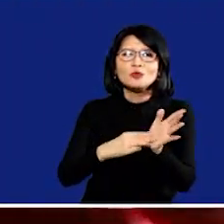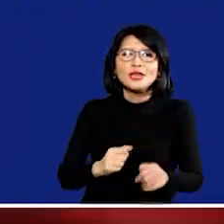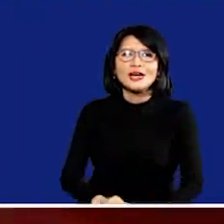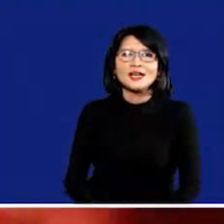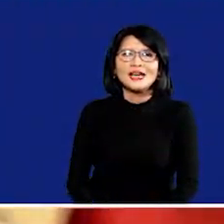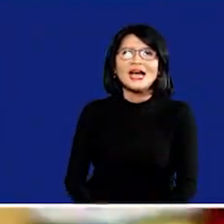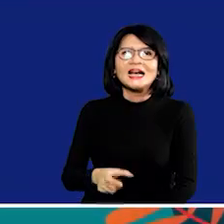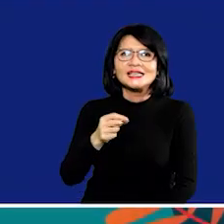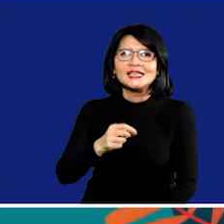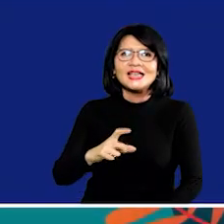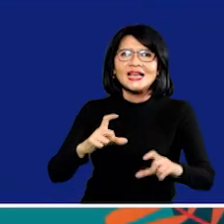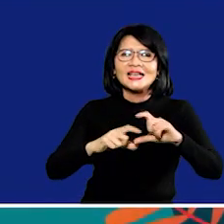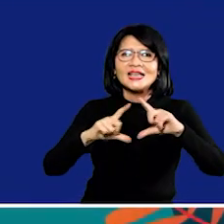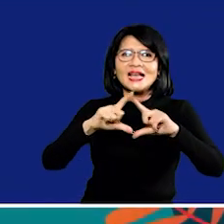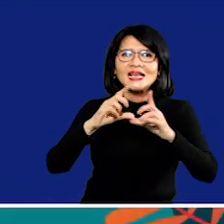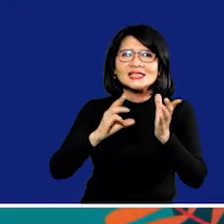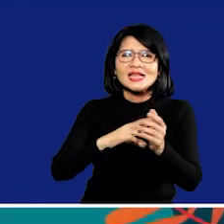Pangururan, Samosir.